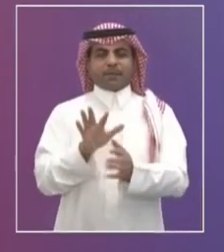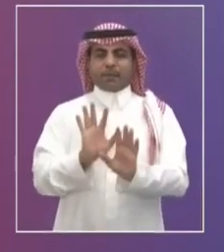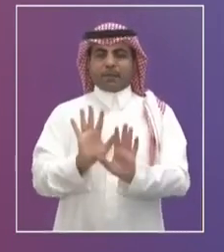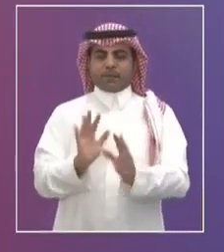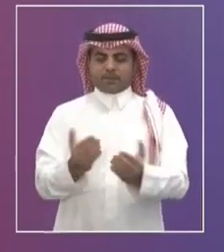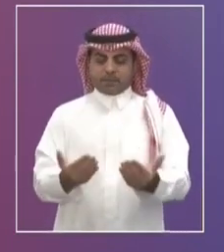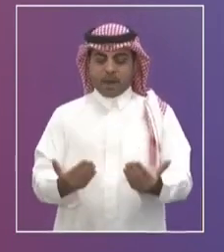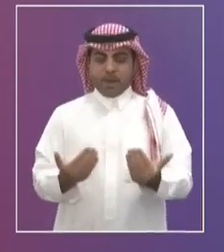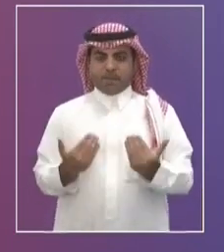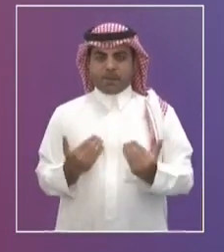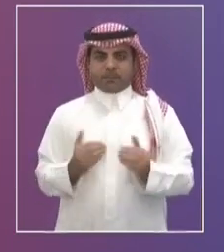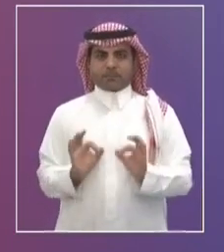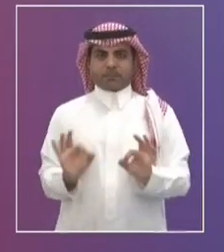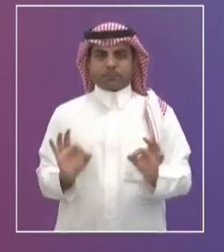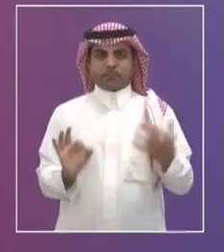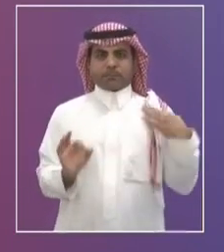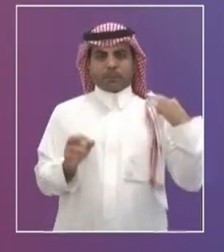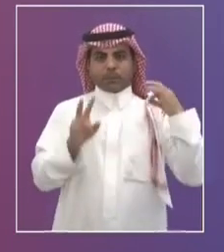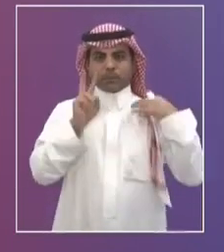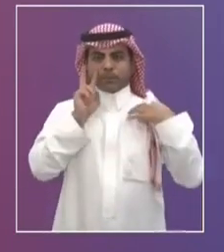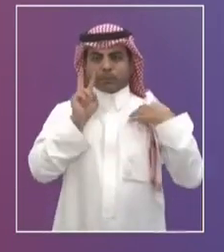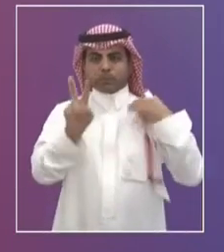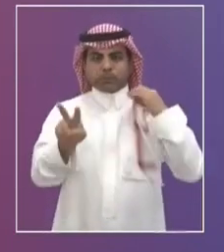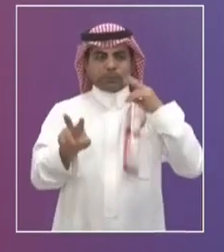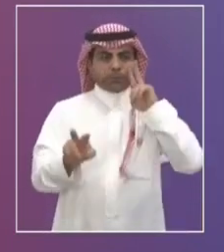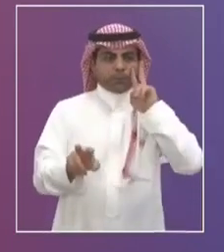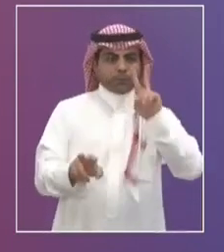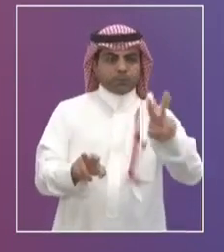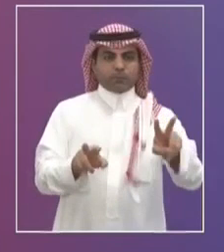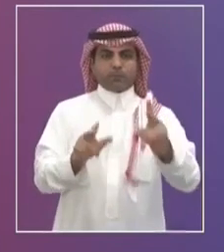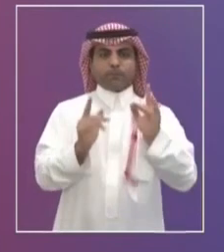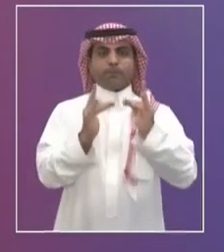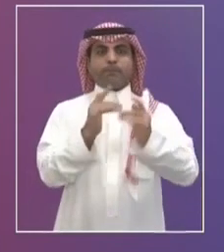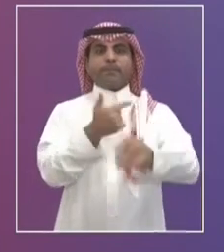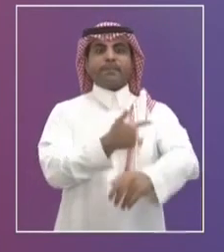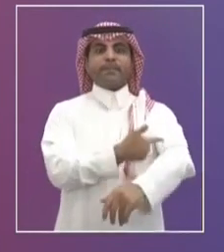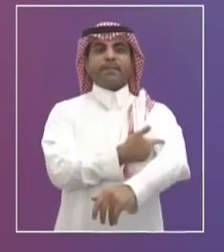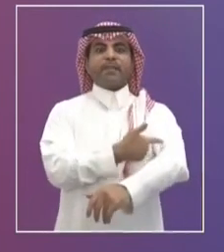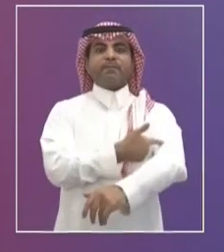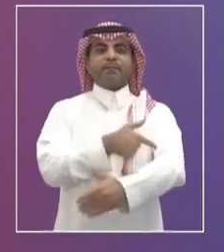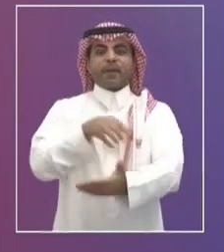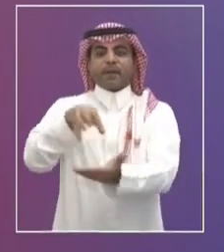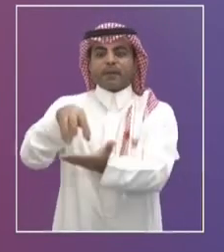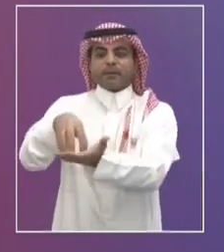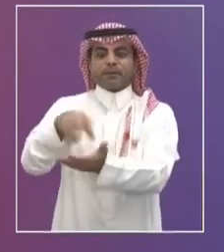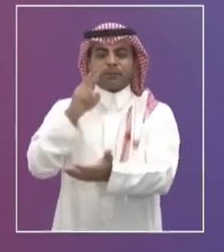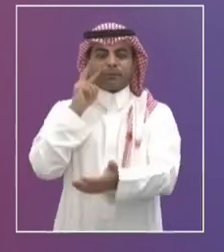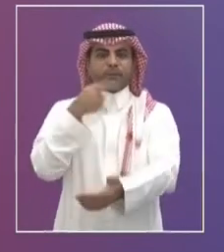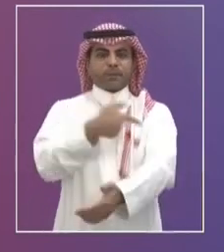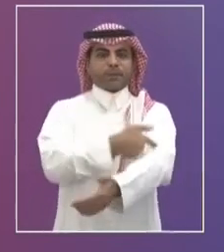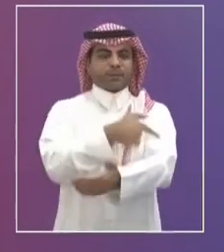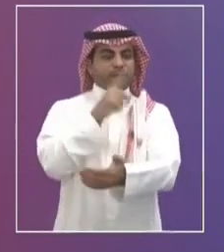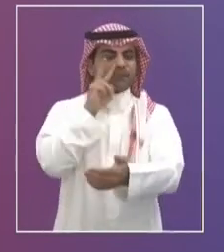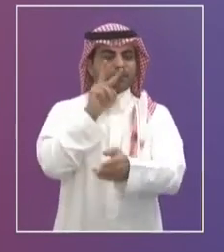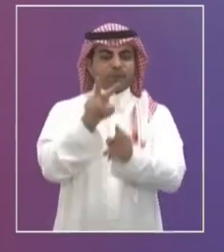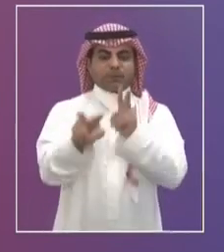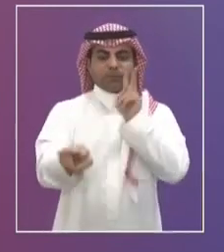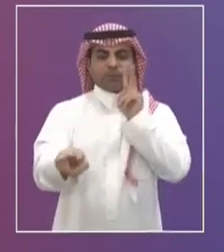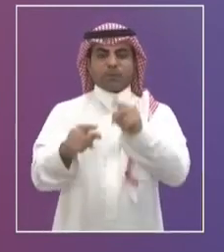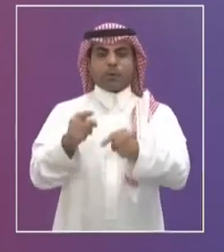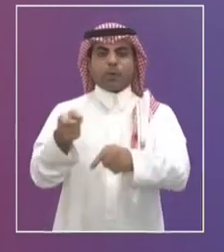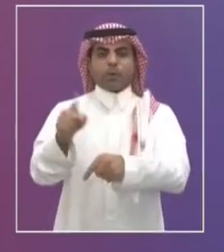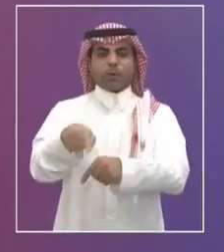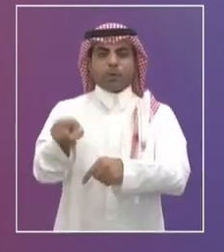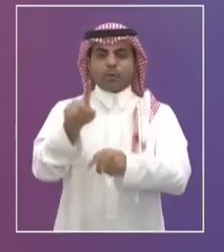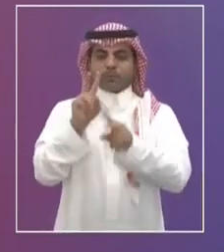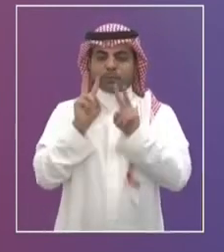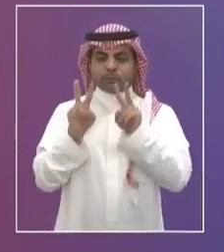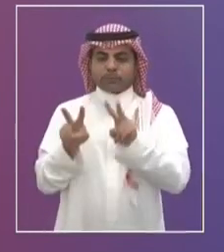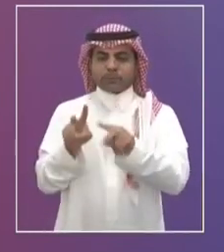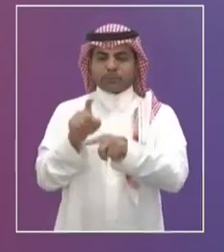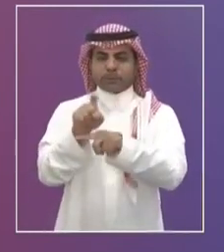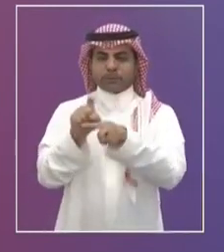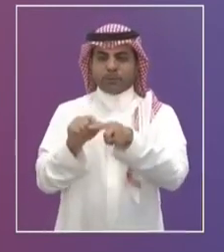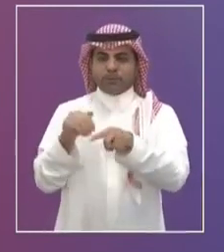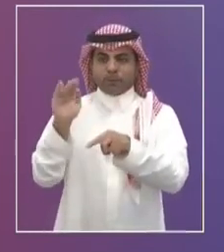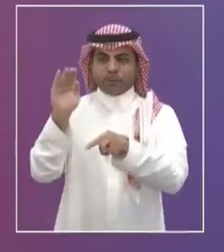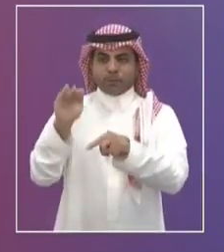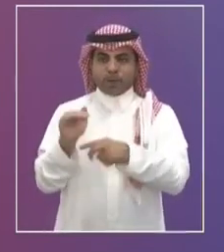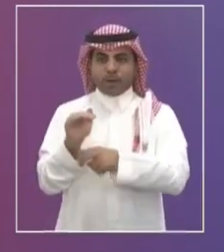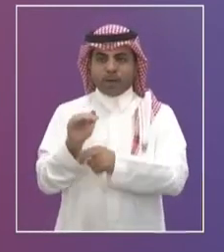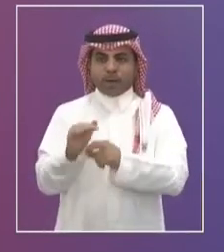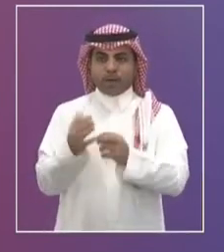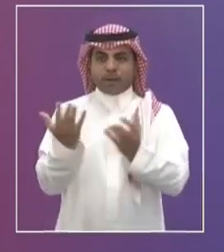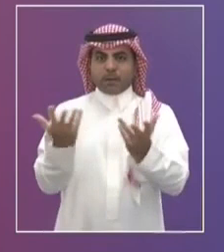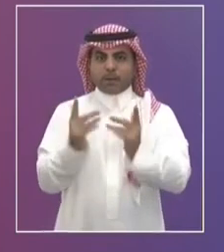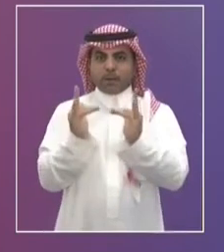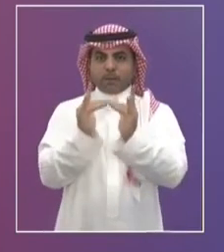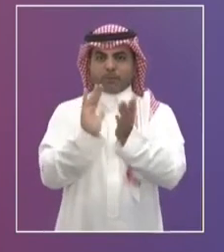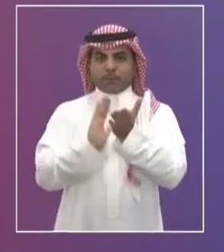فعل. نتابع نسب الإشغال في جميع مناطق المملكة بشكل يومي، ليس فقط لحالات كوفيد بل